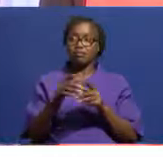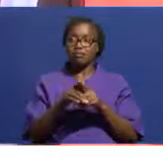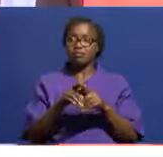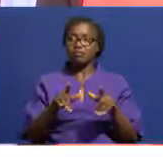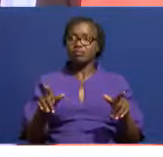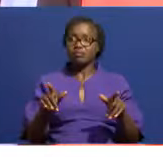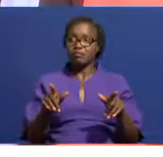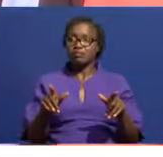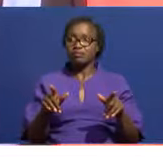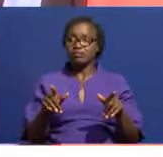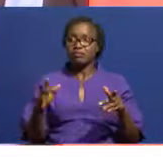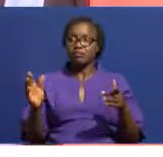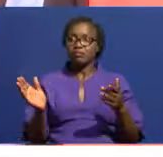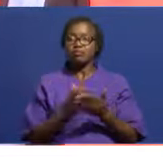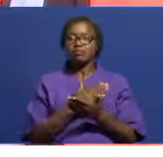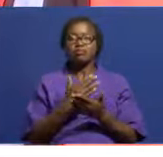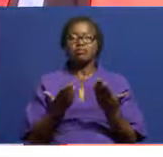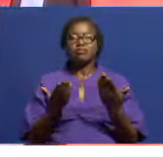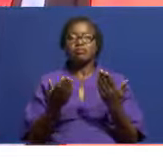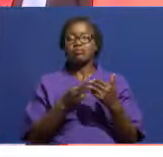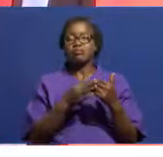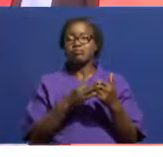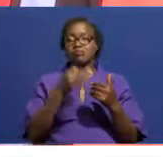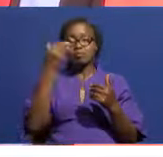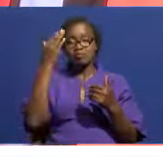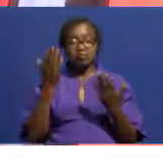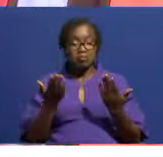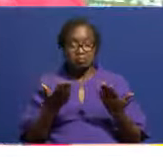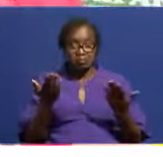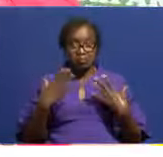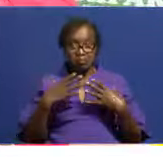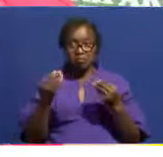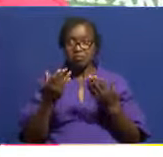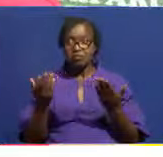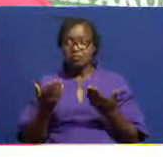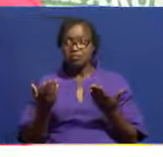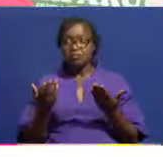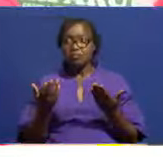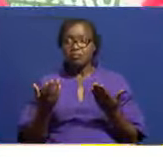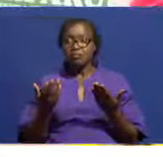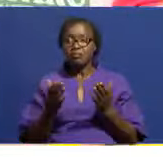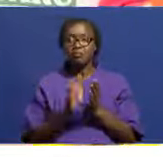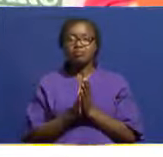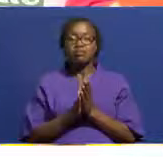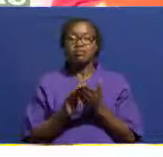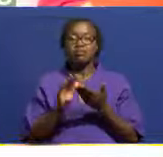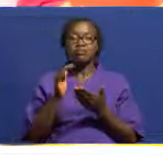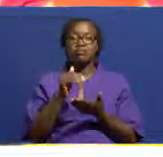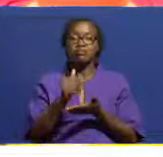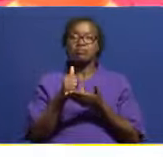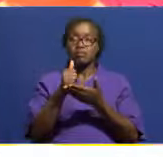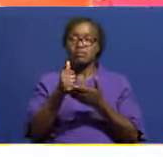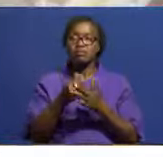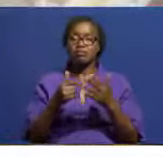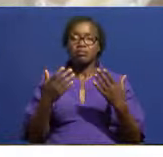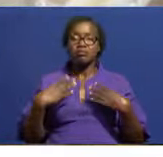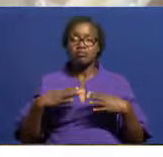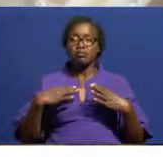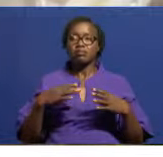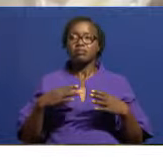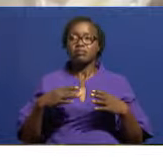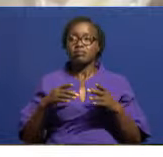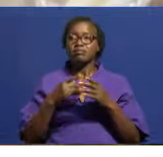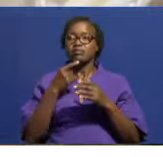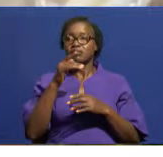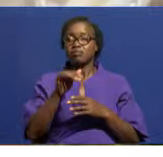You're literally going to wipe out some slums, and I don't know where those people are going to go. Huku akitoa wito kwa misaada zaidi kutoka kwa hisani, viongozi